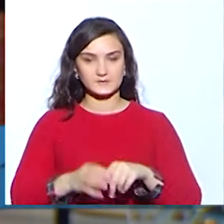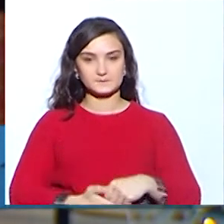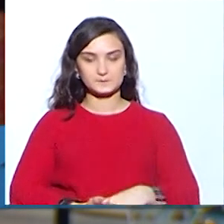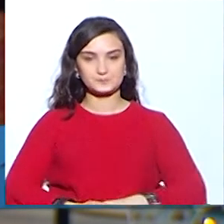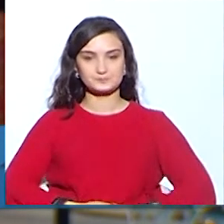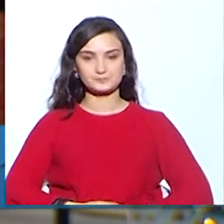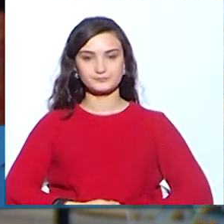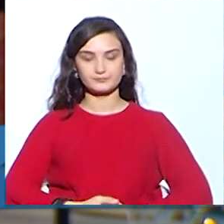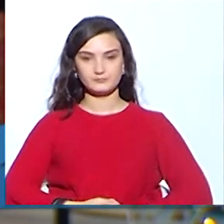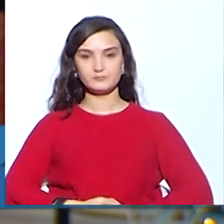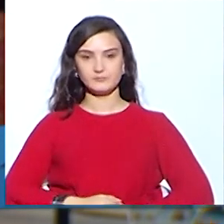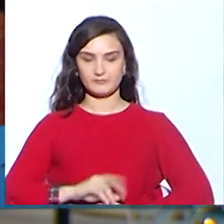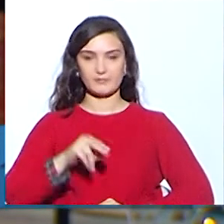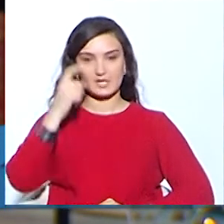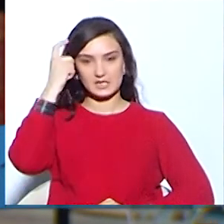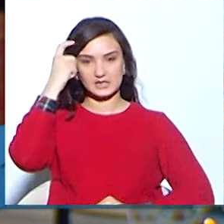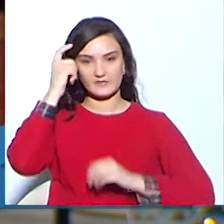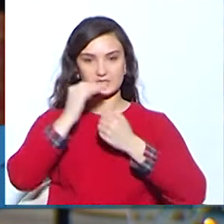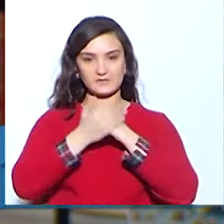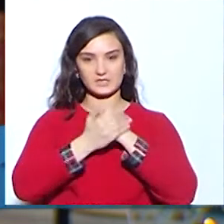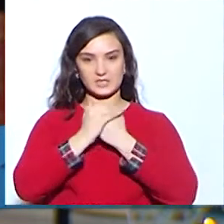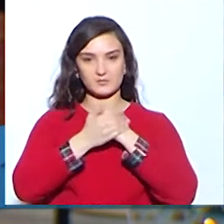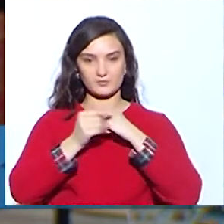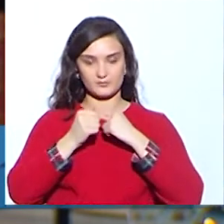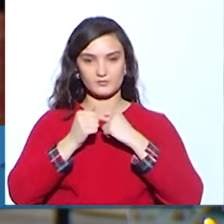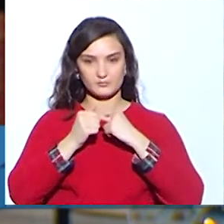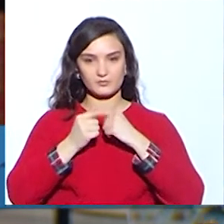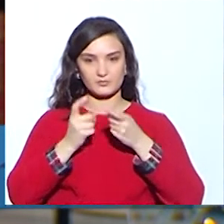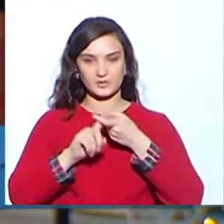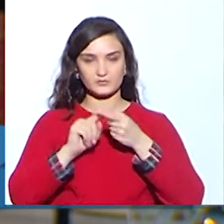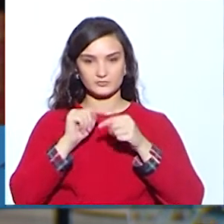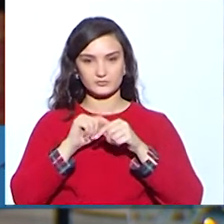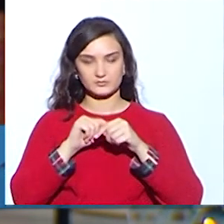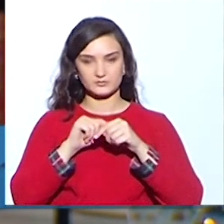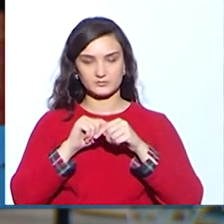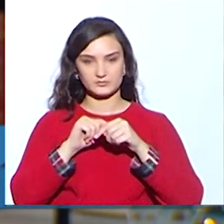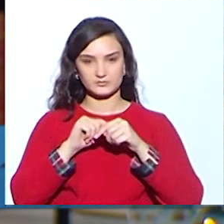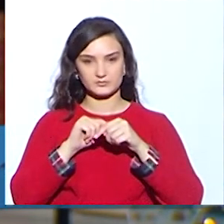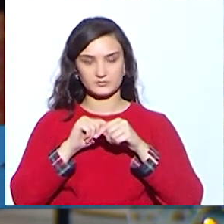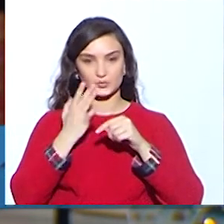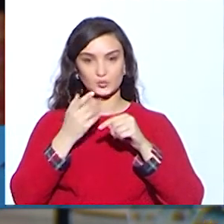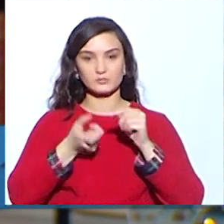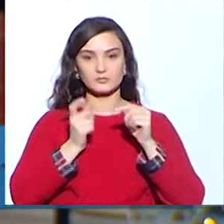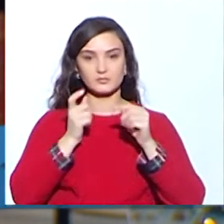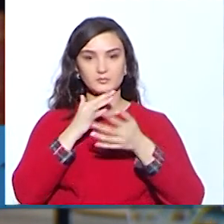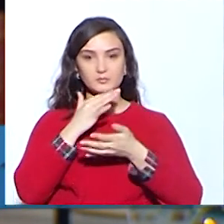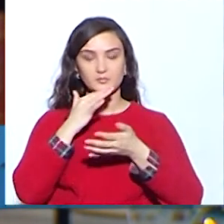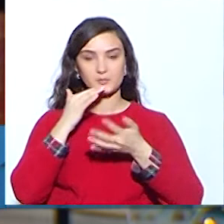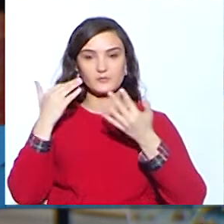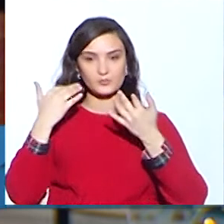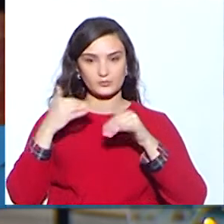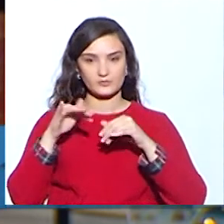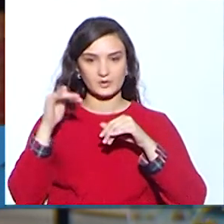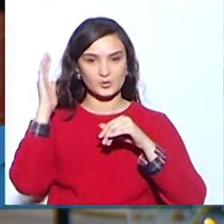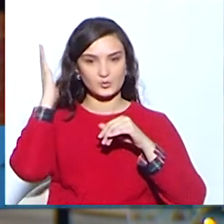და მოქმედებს თავის ტვინის ქერქზე და ადუნებს მას. დოზას თუ გავზრდით, მოქმედებს უკვე